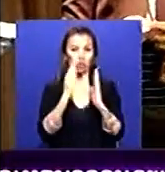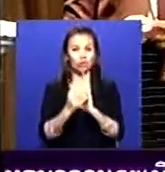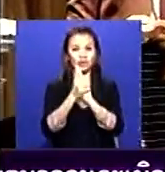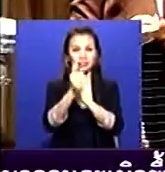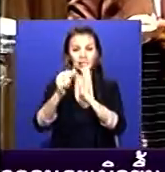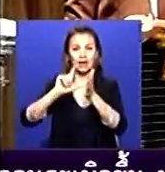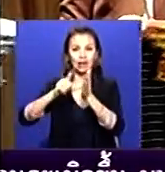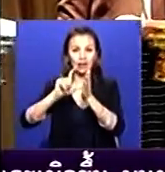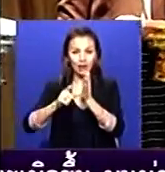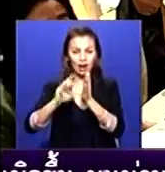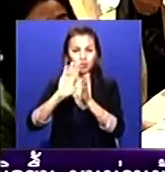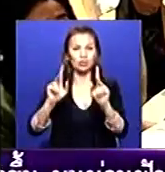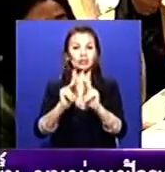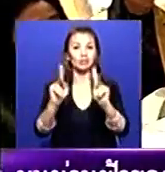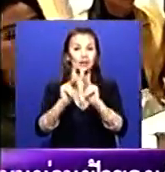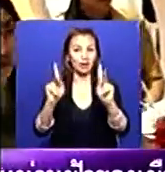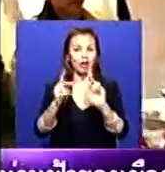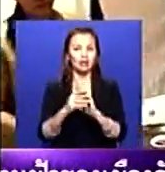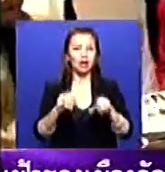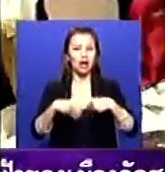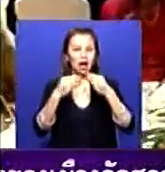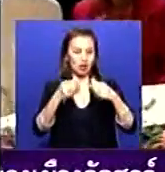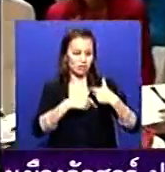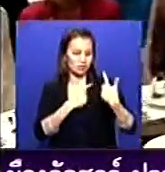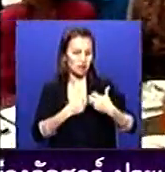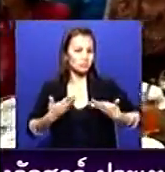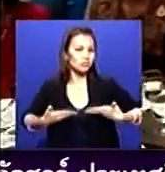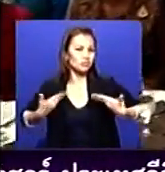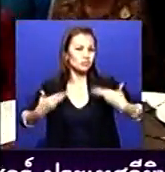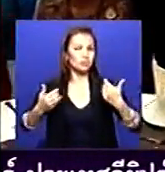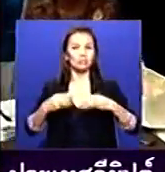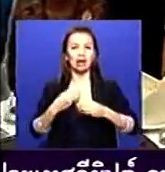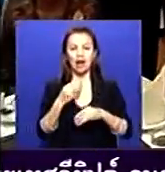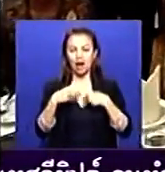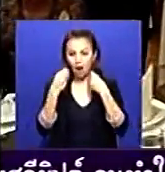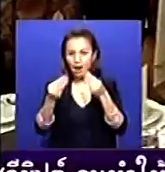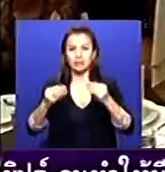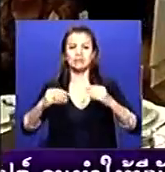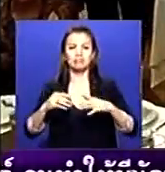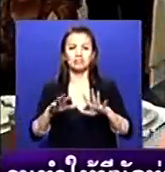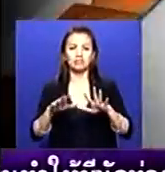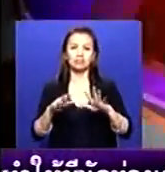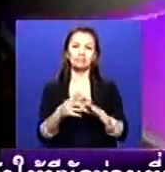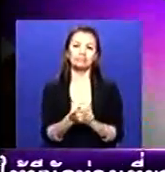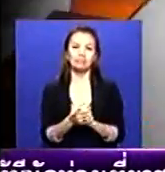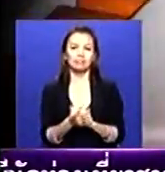การประจำคณะกรรมาธิการเพื่อเป็นขวัญและกำลังใจในการทำงานด้วยความเสียสละ